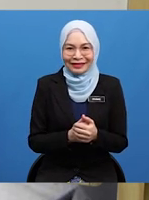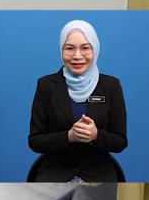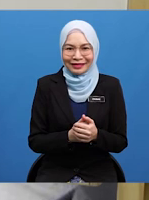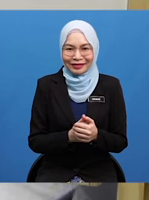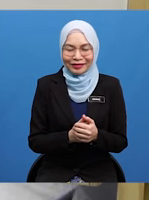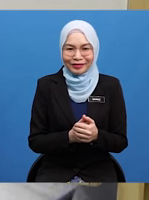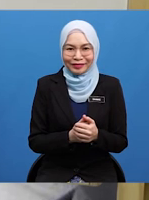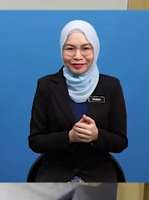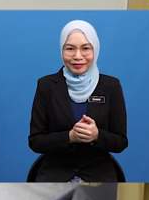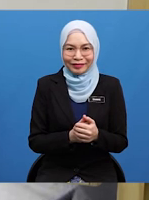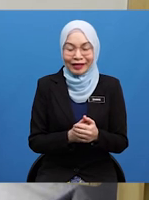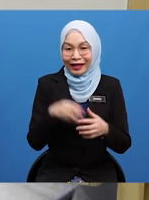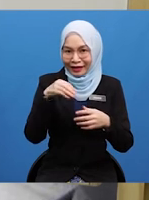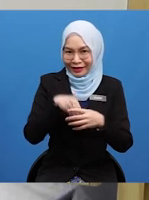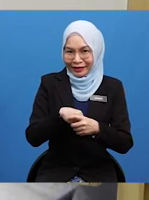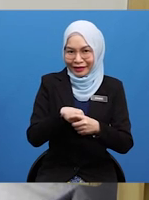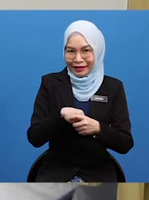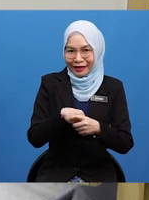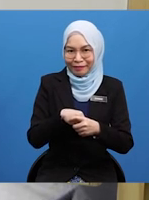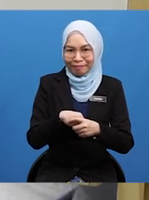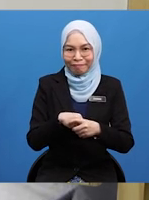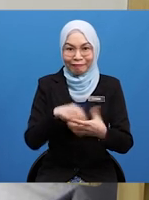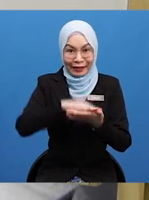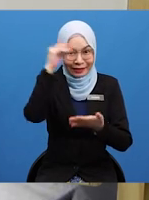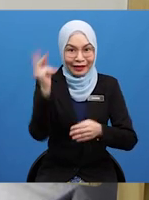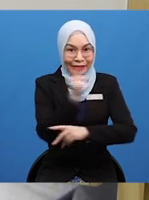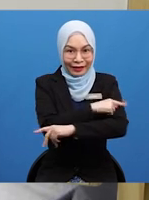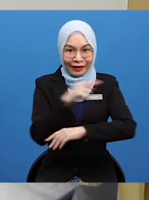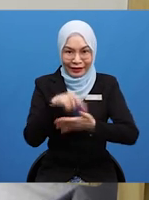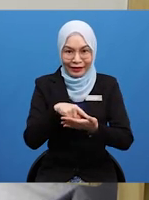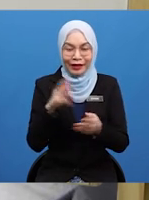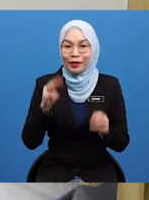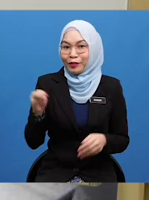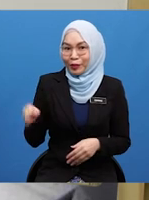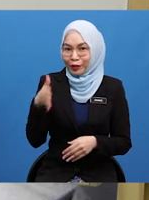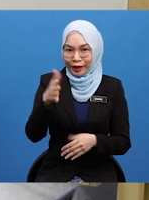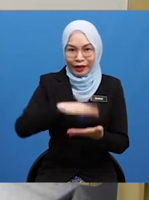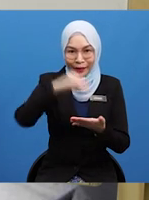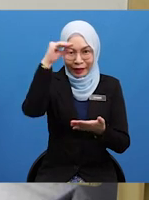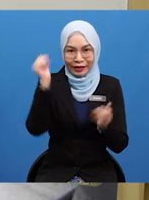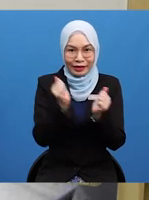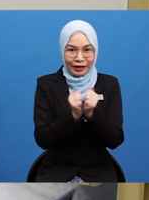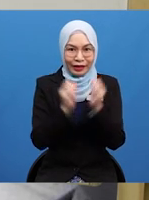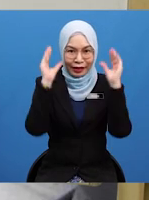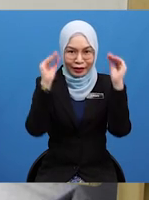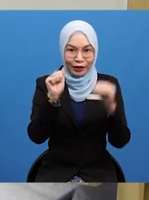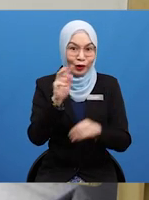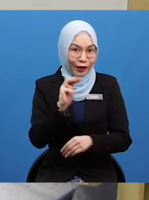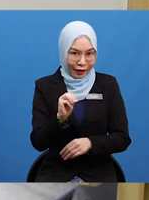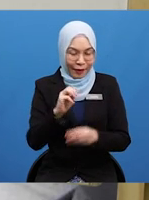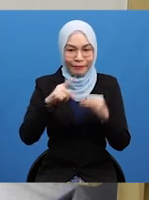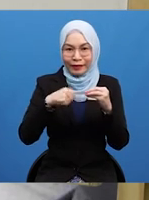Terbaik. Dalam segmen kali ini, murid-murid akan belajar bersama Cikgu Am tentang